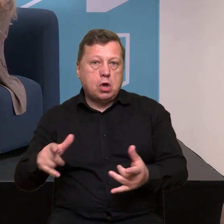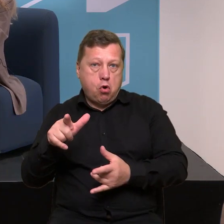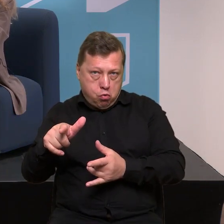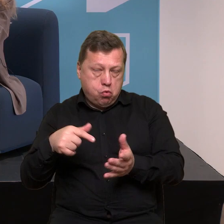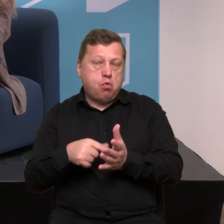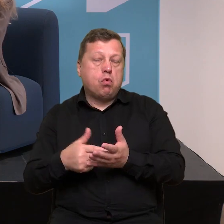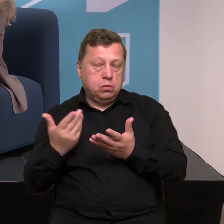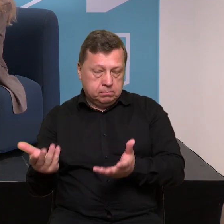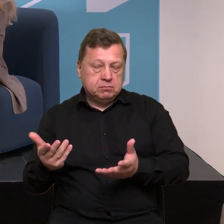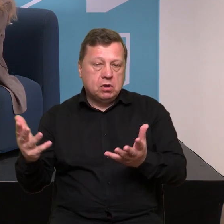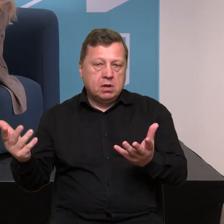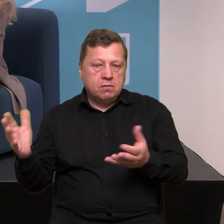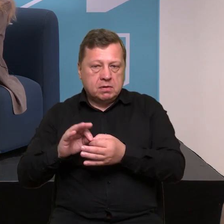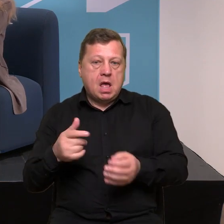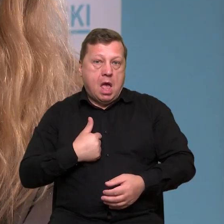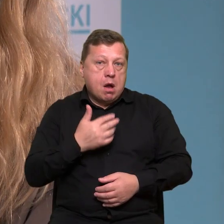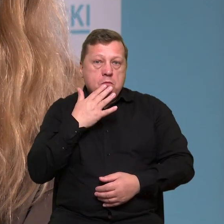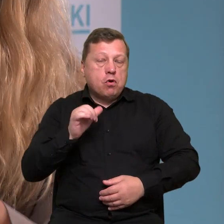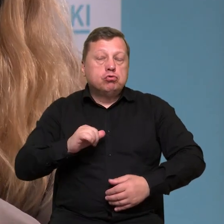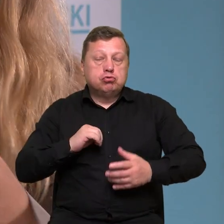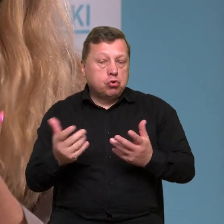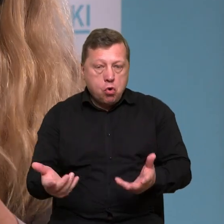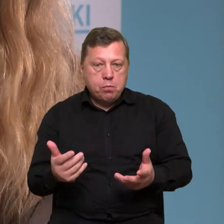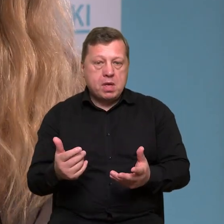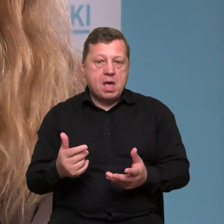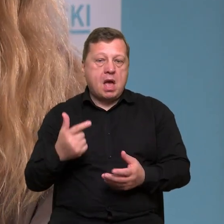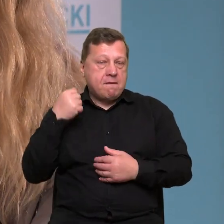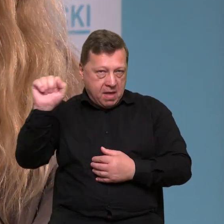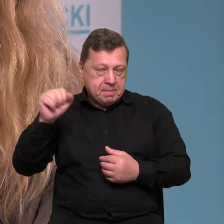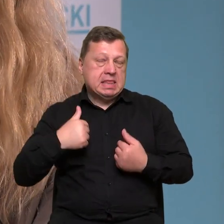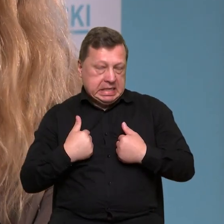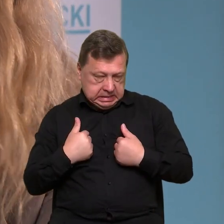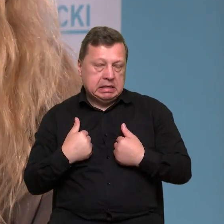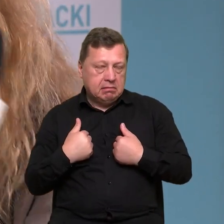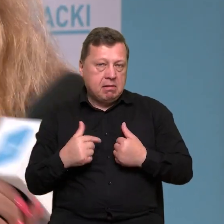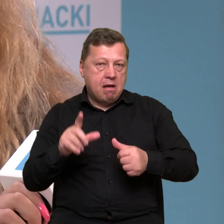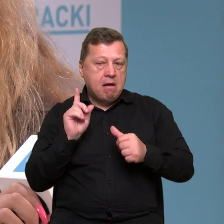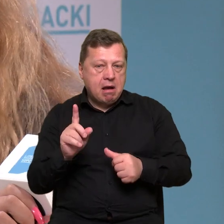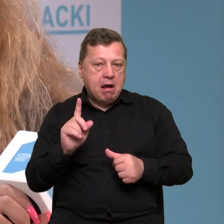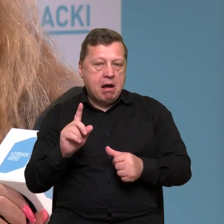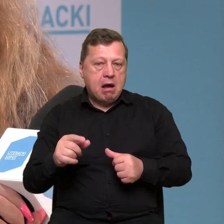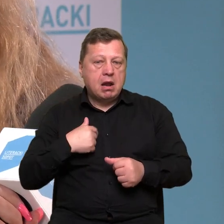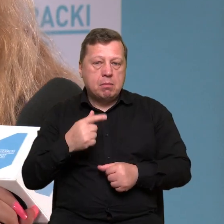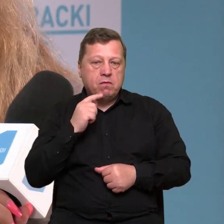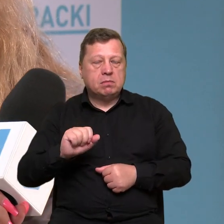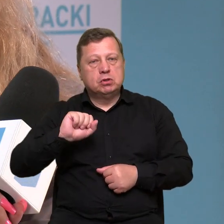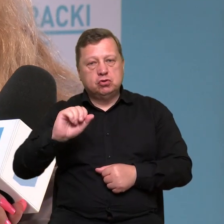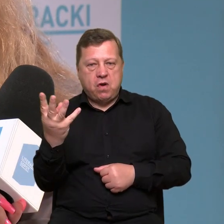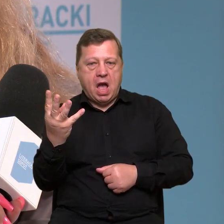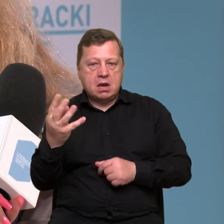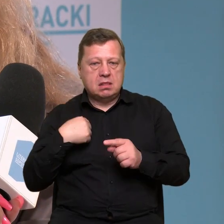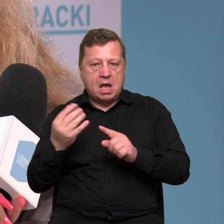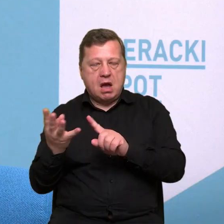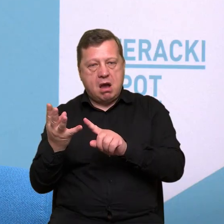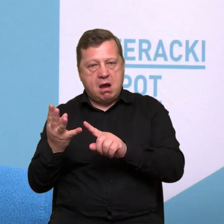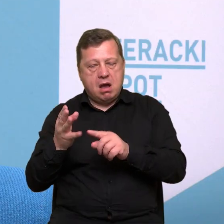wiąże. Oczywiście mówię o sobie feministka, ale należy do tej czwartej fali. Taka, jestem taką